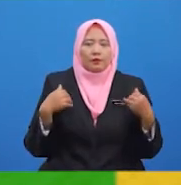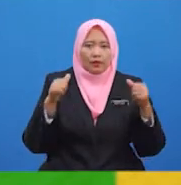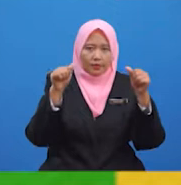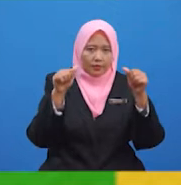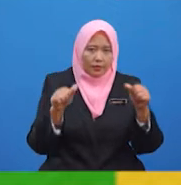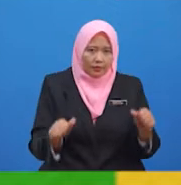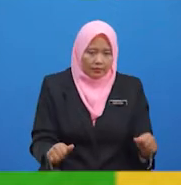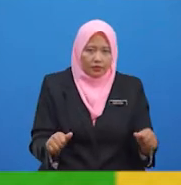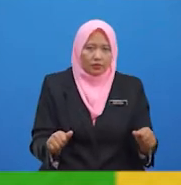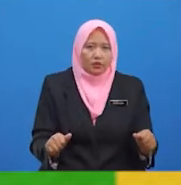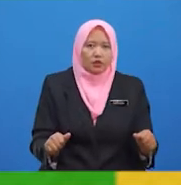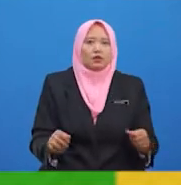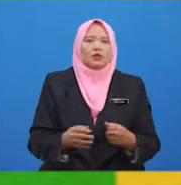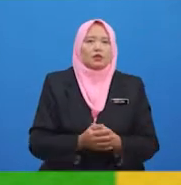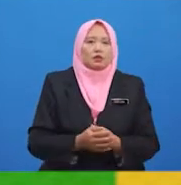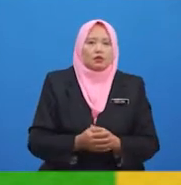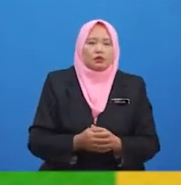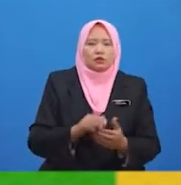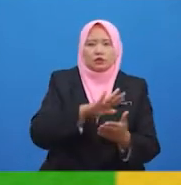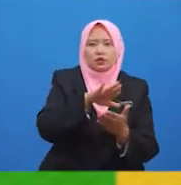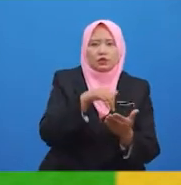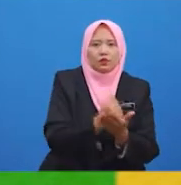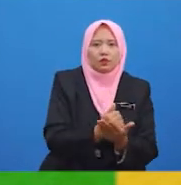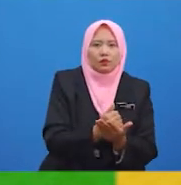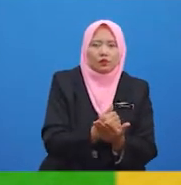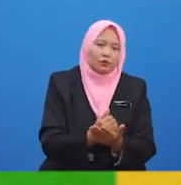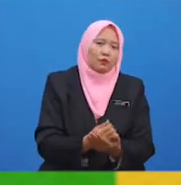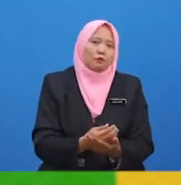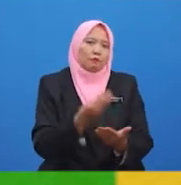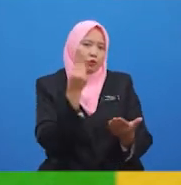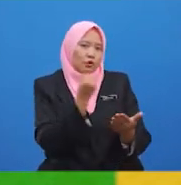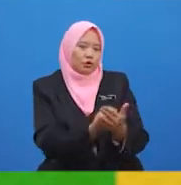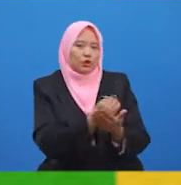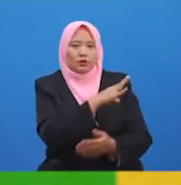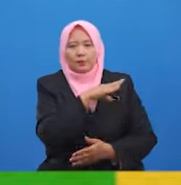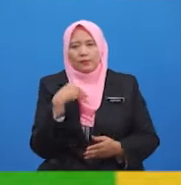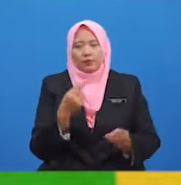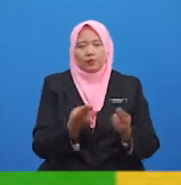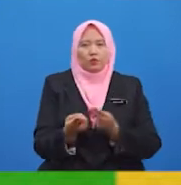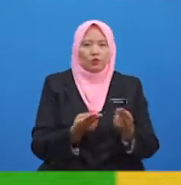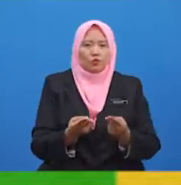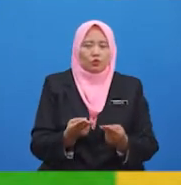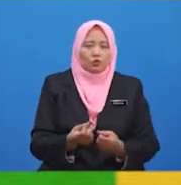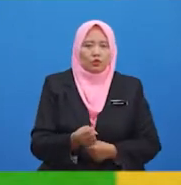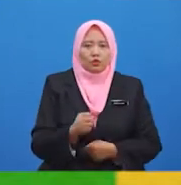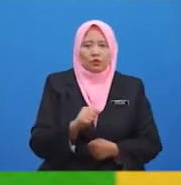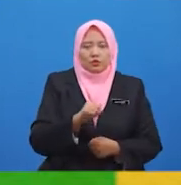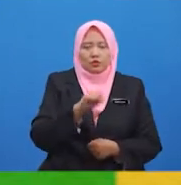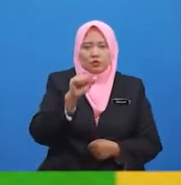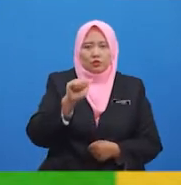ahli syarikat secara keseluruhan, sama ada modal atau pengurusan syarikat.